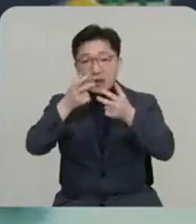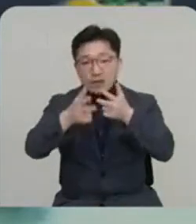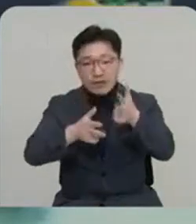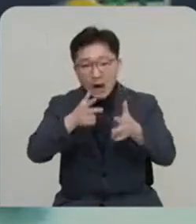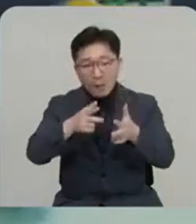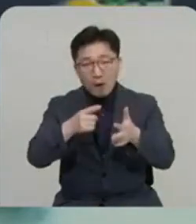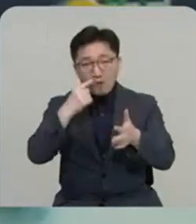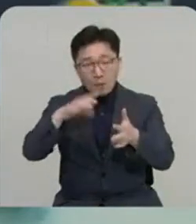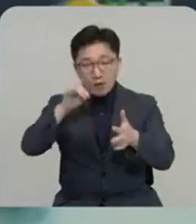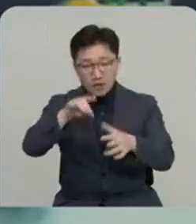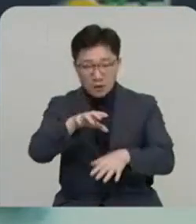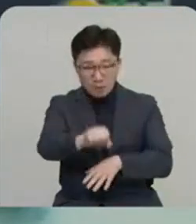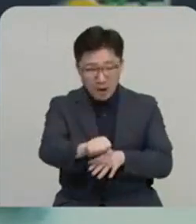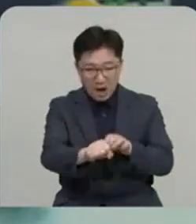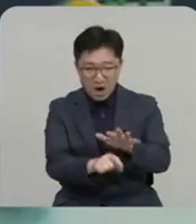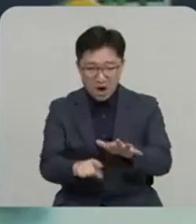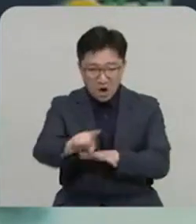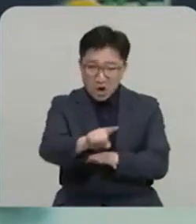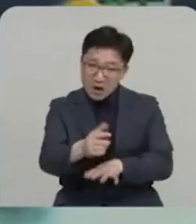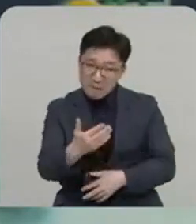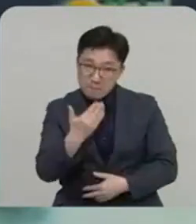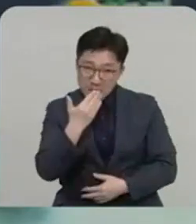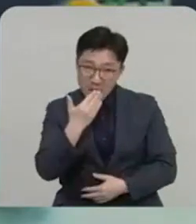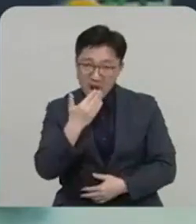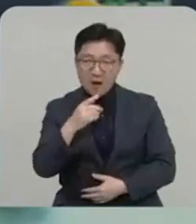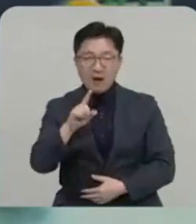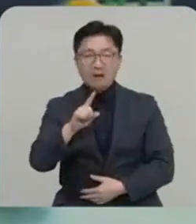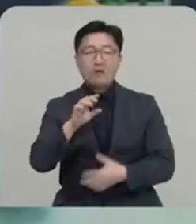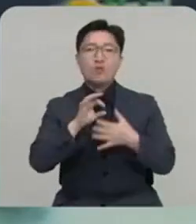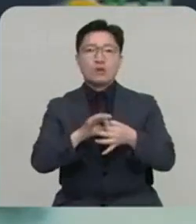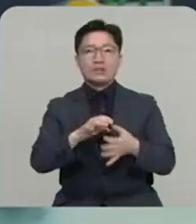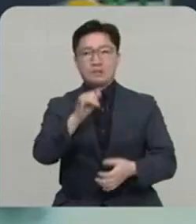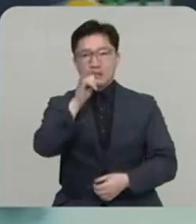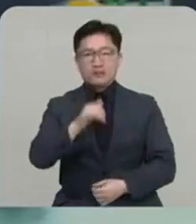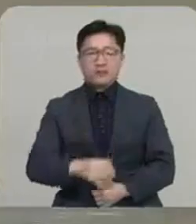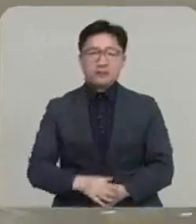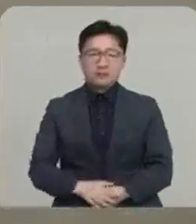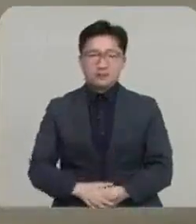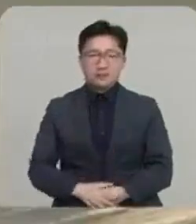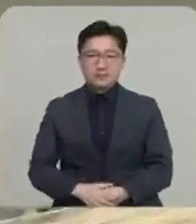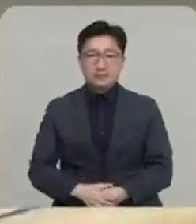수 있을지 주목됩니다. 오중호 기자가 취재했습니다.